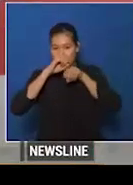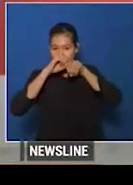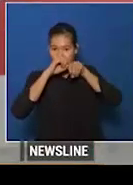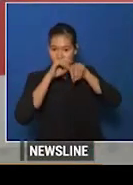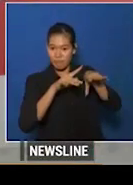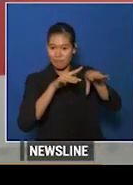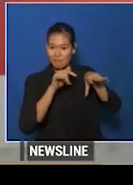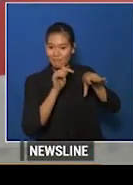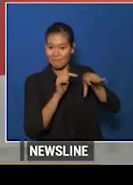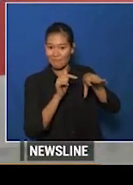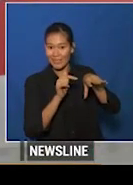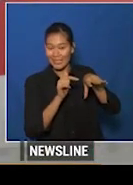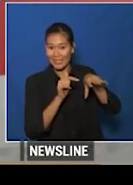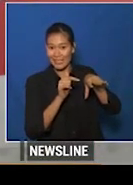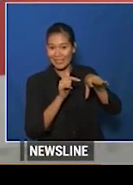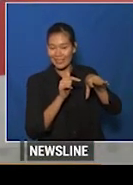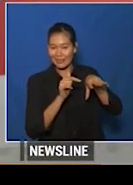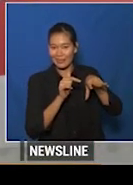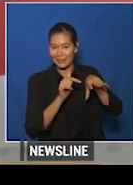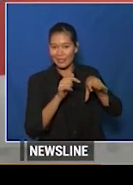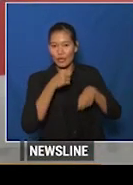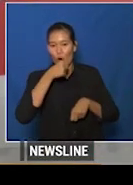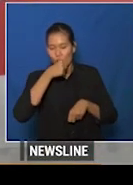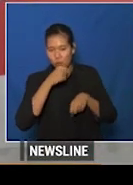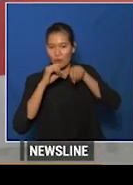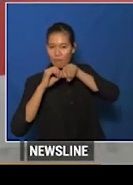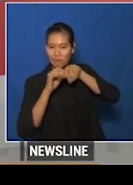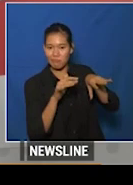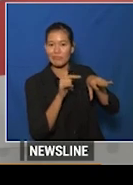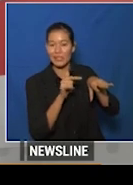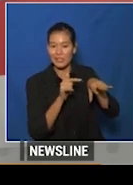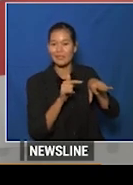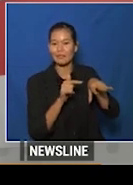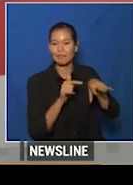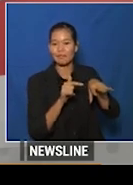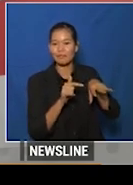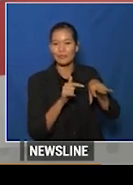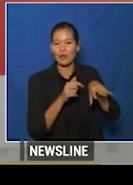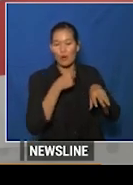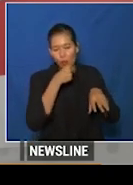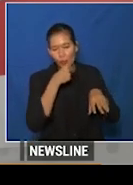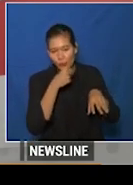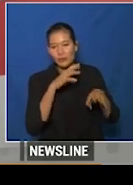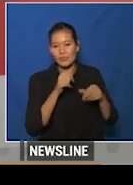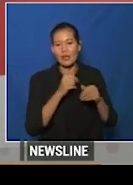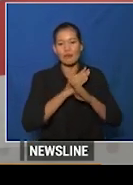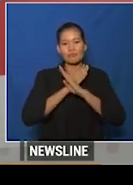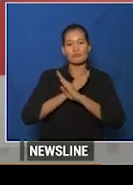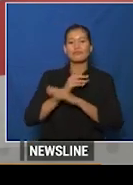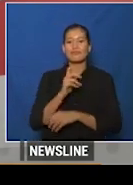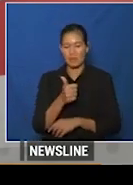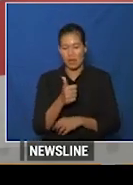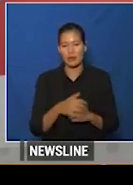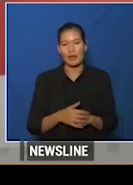Hai bersihkan lendir yang keluar pada saat orang sakit bersin batuk bicara itu bisa kita hindari